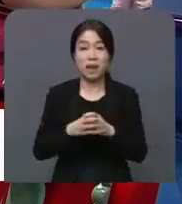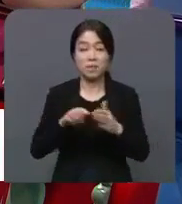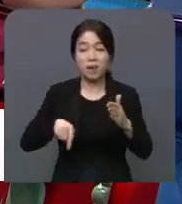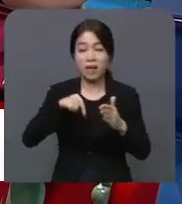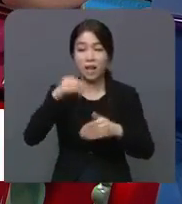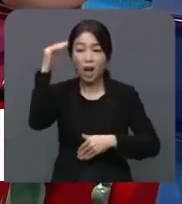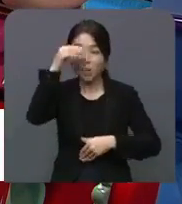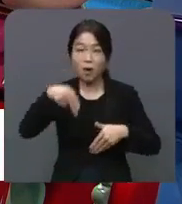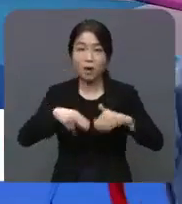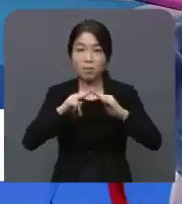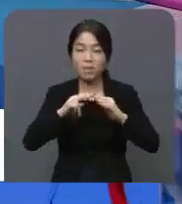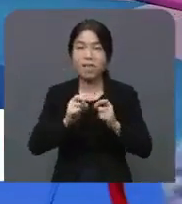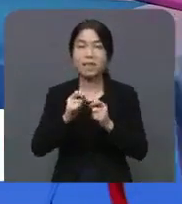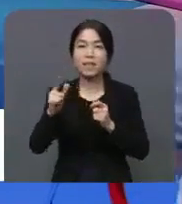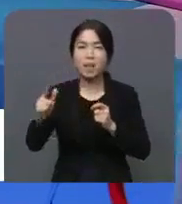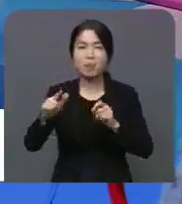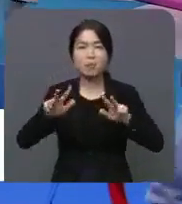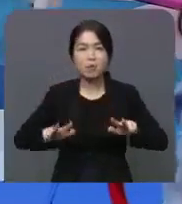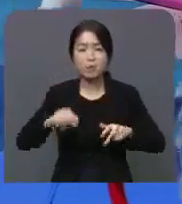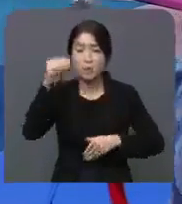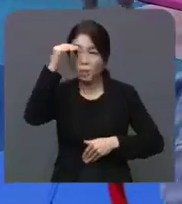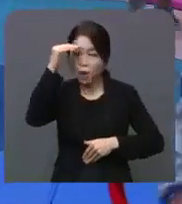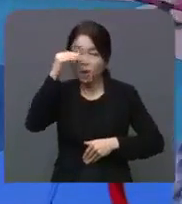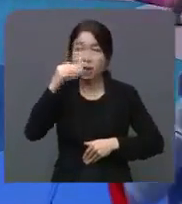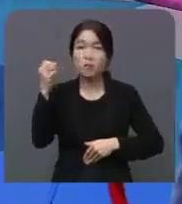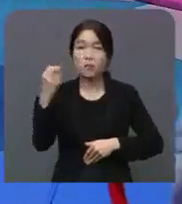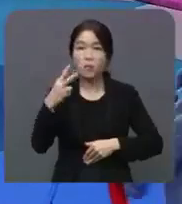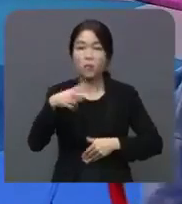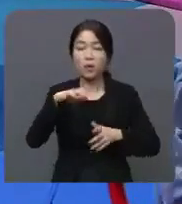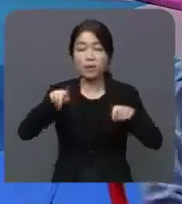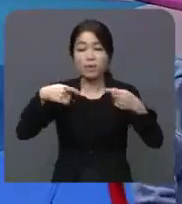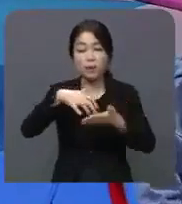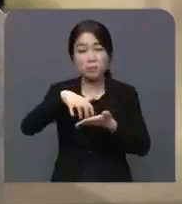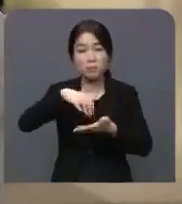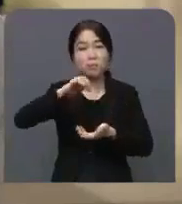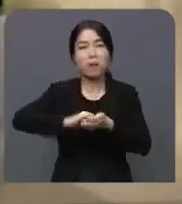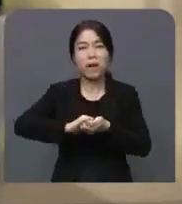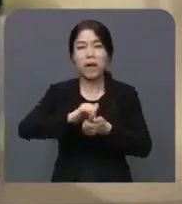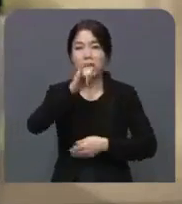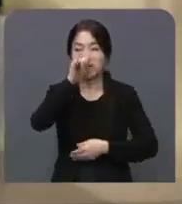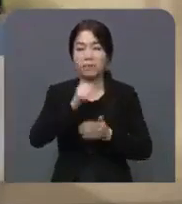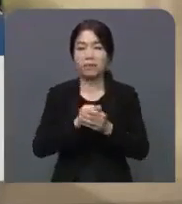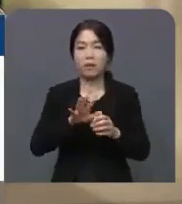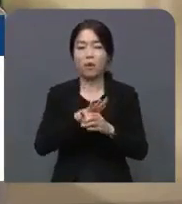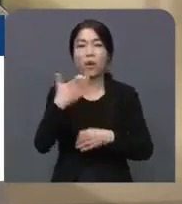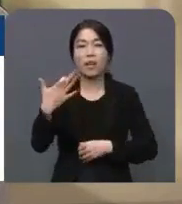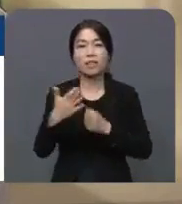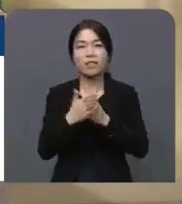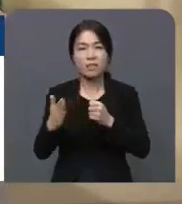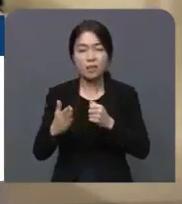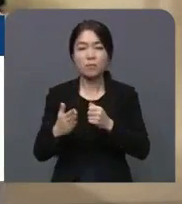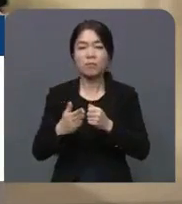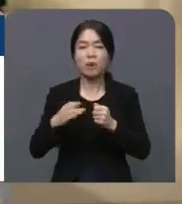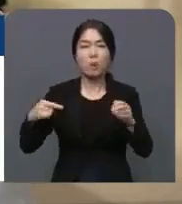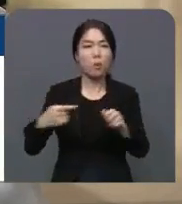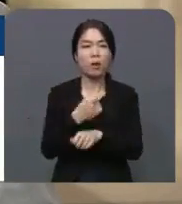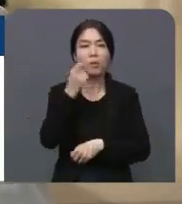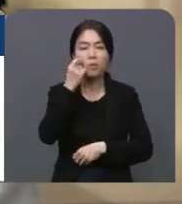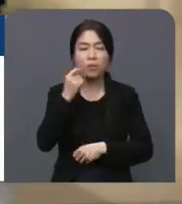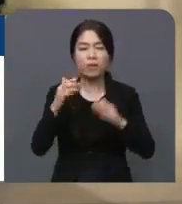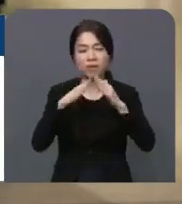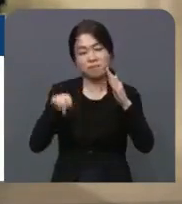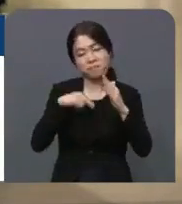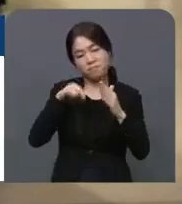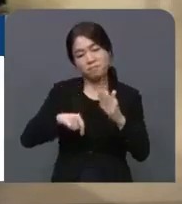실내 관람시설은 대부분 아직도 관람이나 참여 인원을 제한하고 있습니다. 코로나 때문에 거의 외출을 못하고 그래서 집